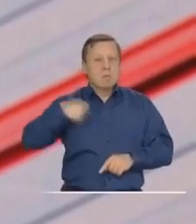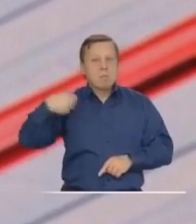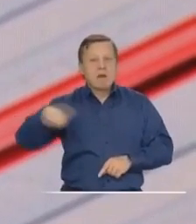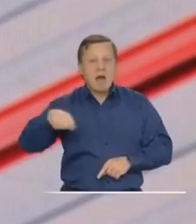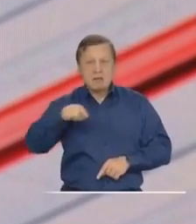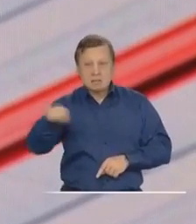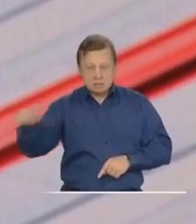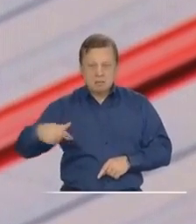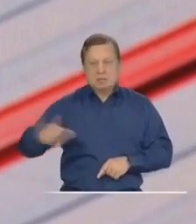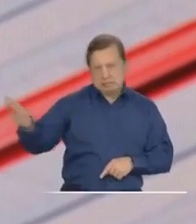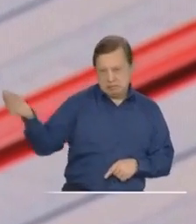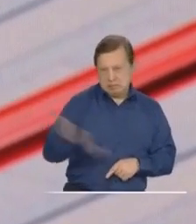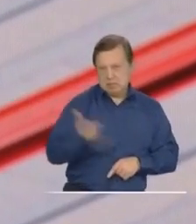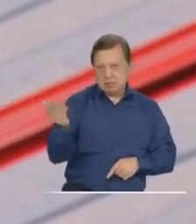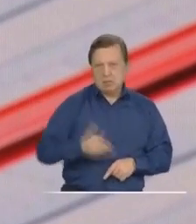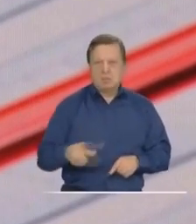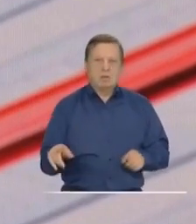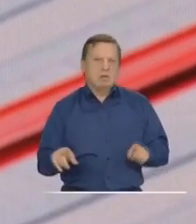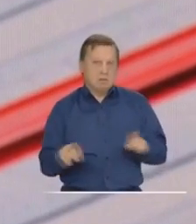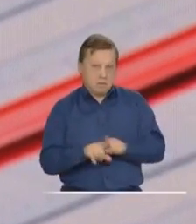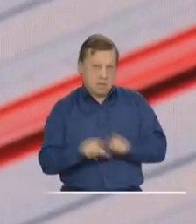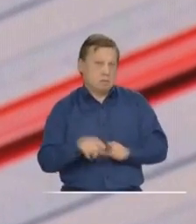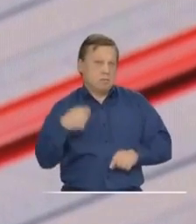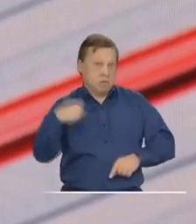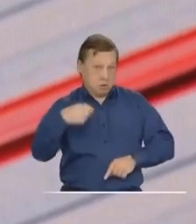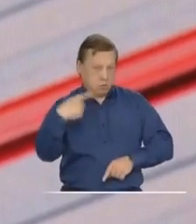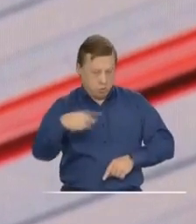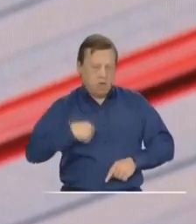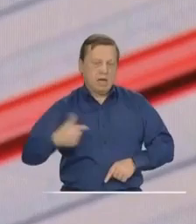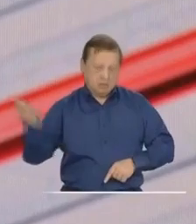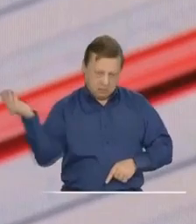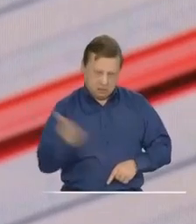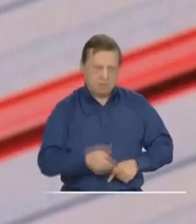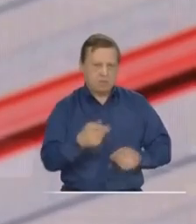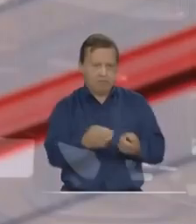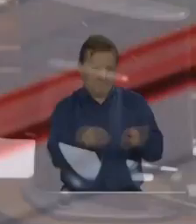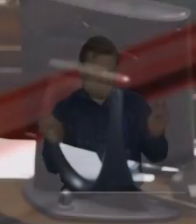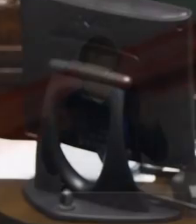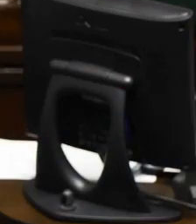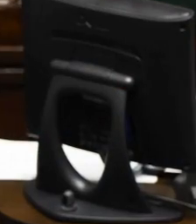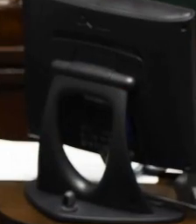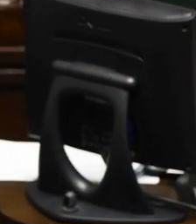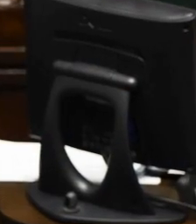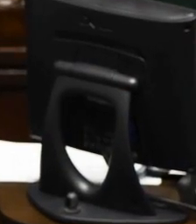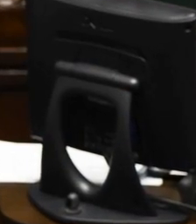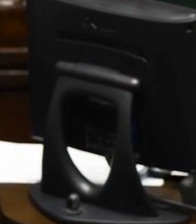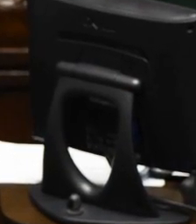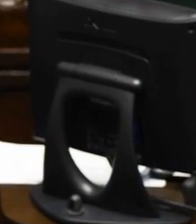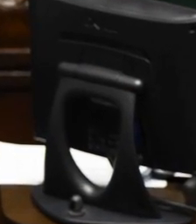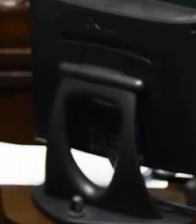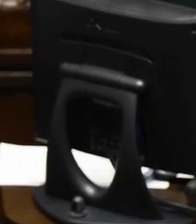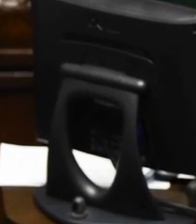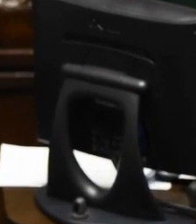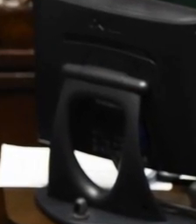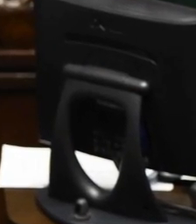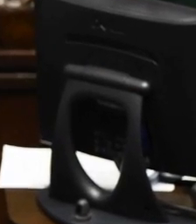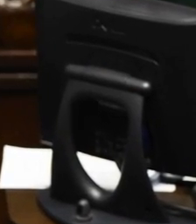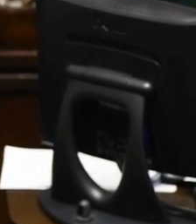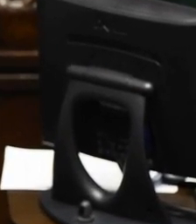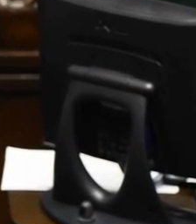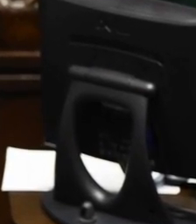zapraszając do niej choćby pana prezydenta andrzeja dudę na drugim miejscu umieściłbym pan władysław kosiniak-kamysz a